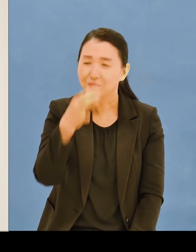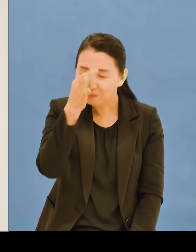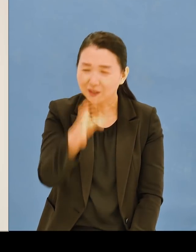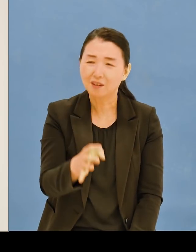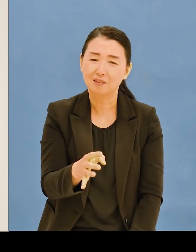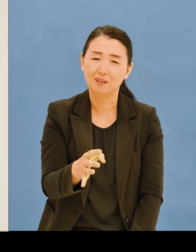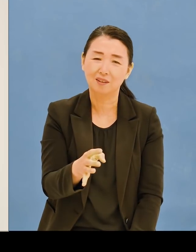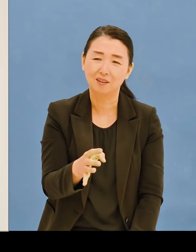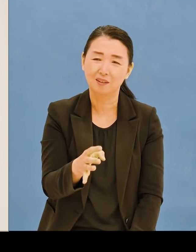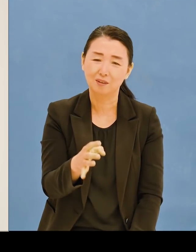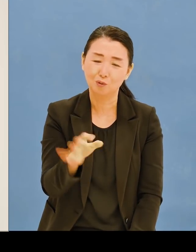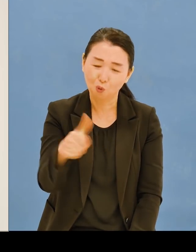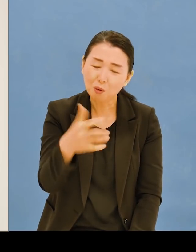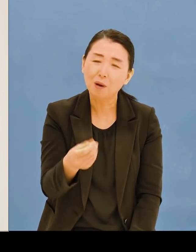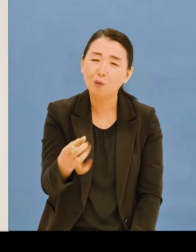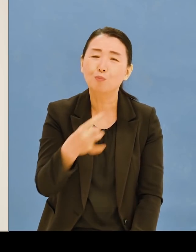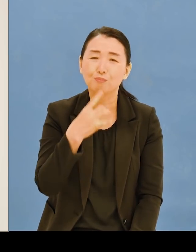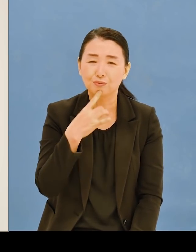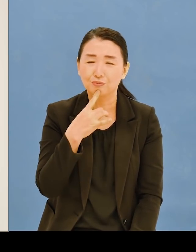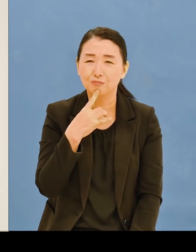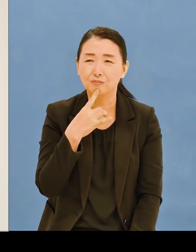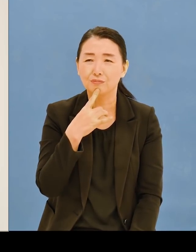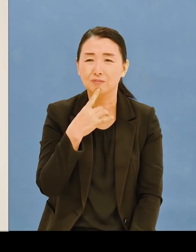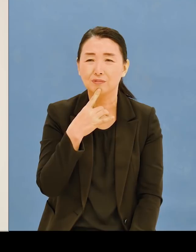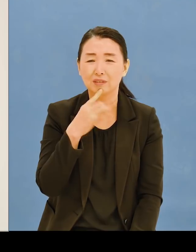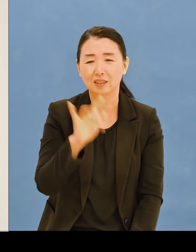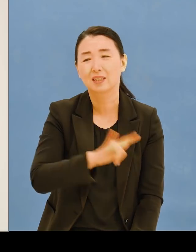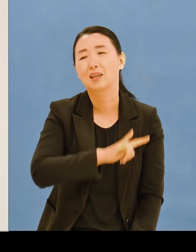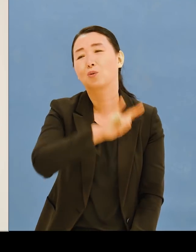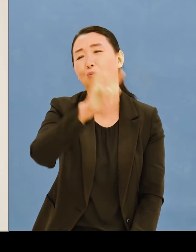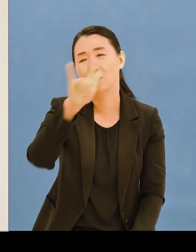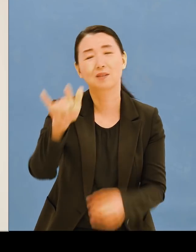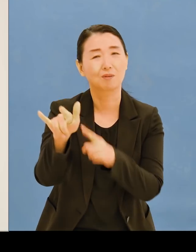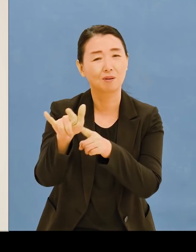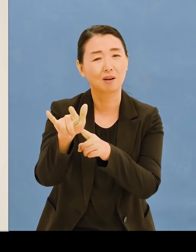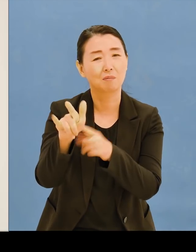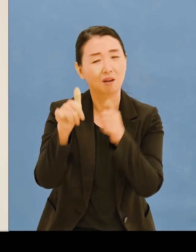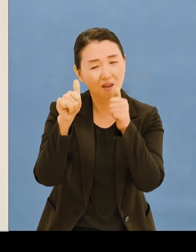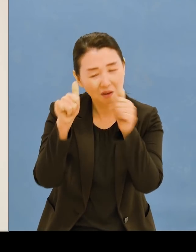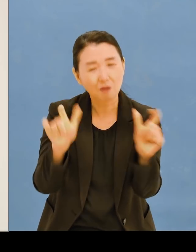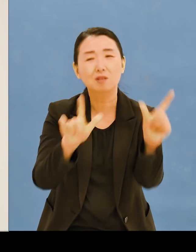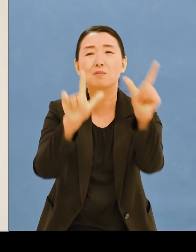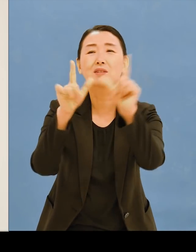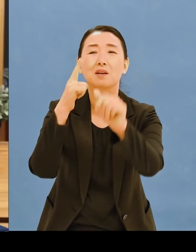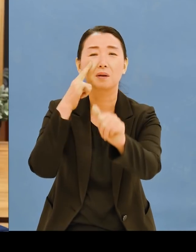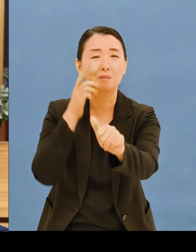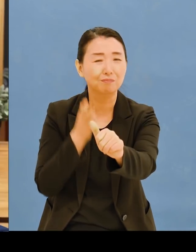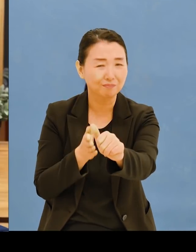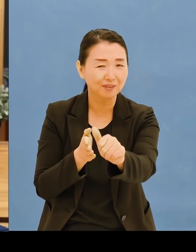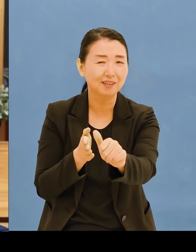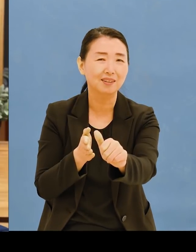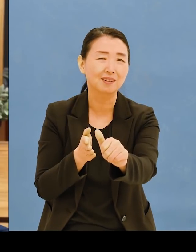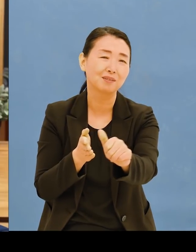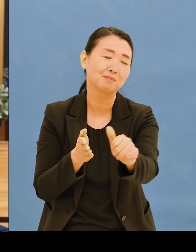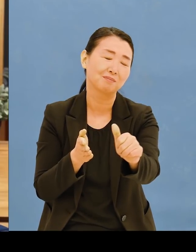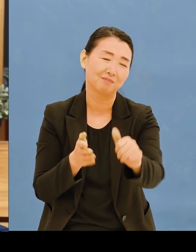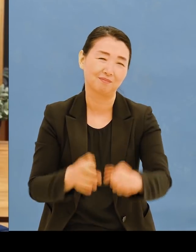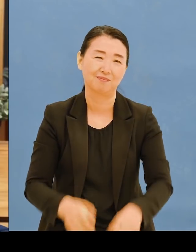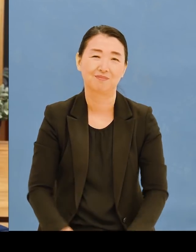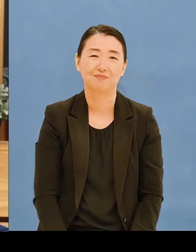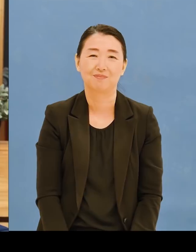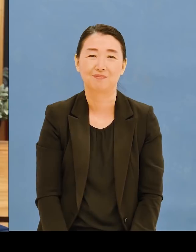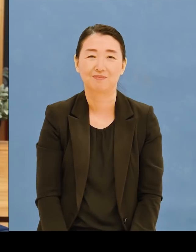줄 수 있는 돈이 이것밖에 없으니까 가서 어떻게든 한번 열심히 한번 살아봐. 그렇게